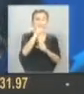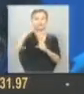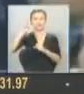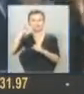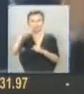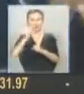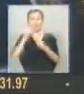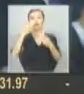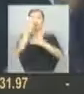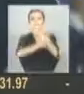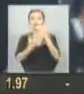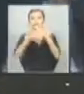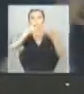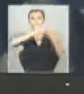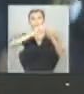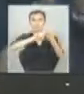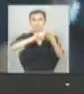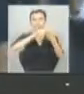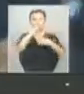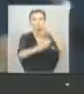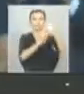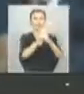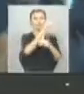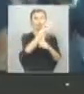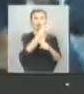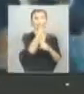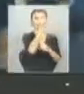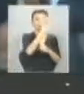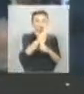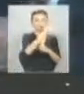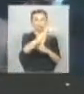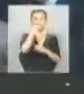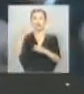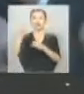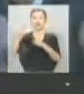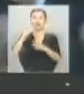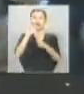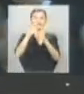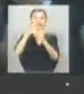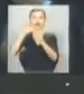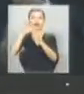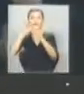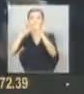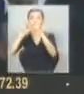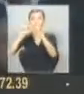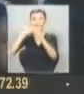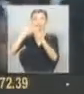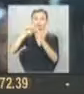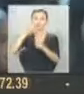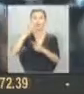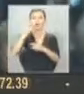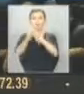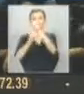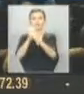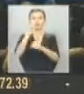เซียได้เป็นเจ้าภาพในปี2018ส่วนกาตาร์ก็ได้เป็นเจ้าภาพในปี2022ส่วนอังกฤษที่เป็นตัวเต็งนั้นกลับ